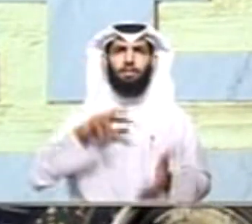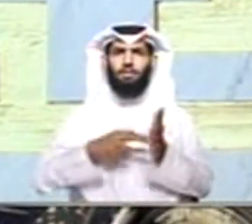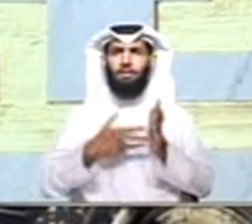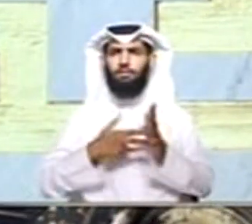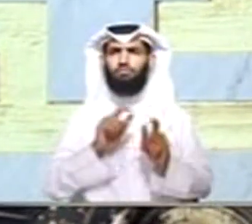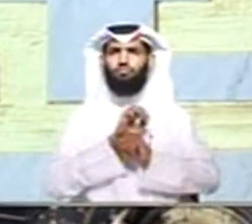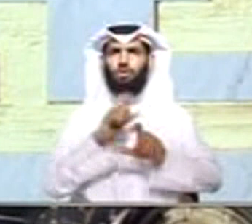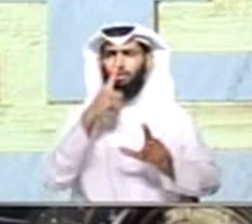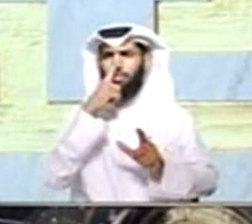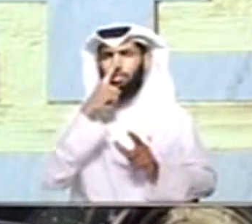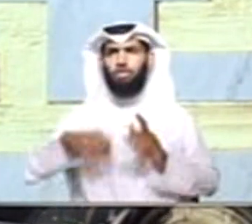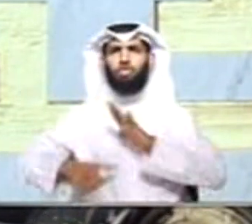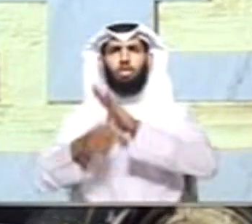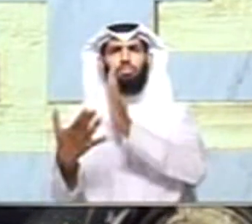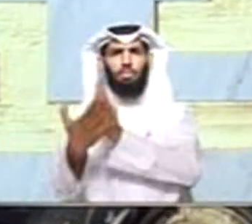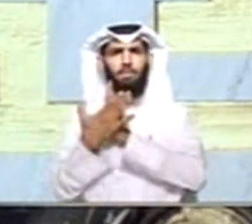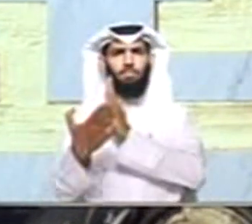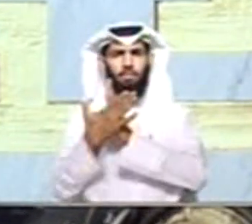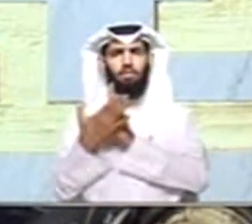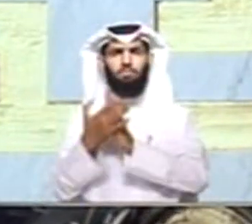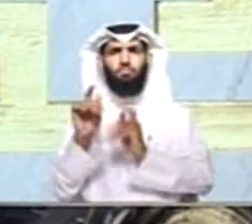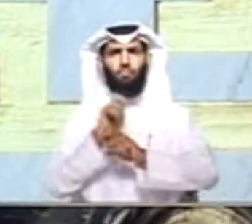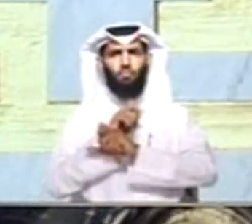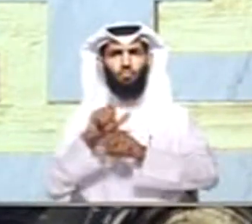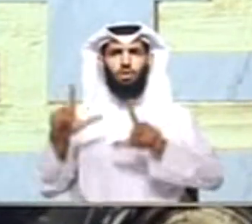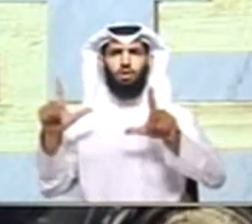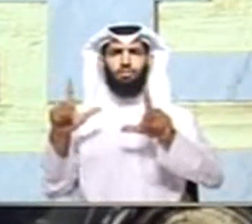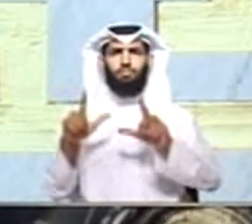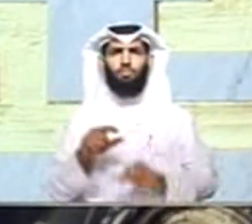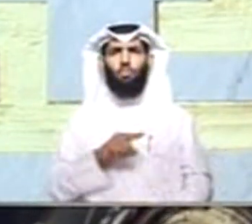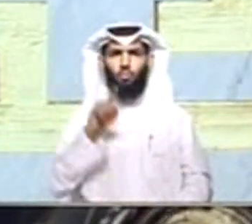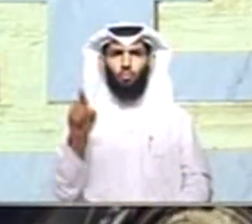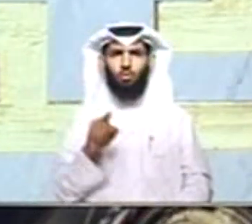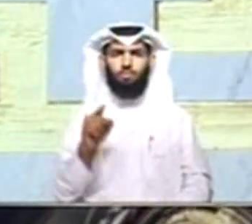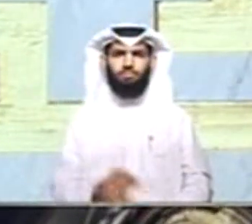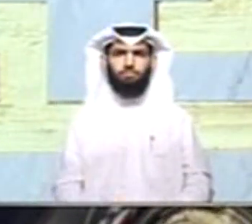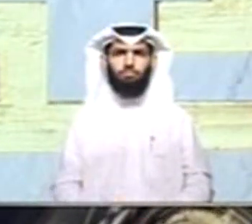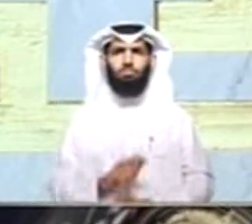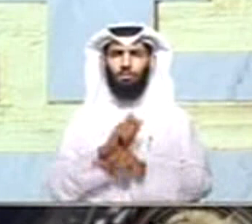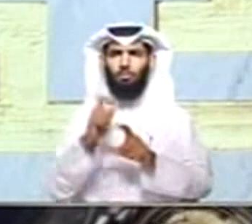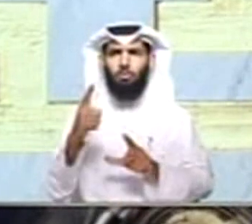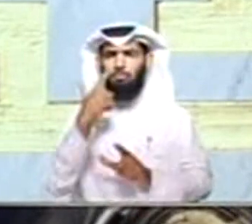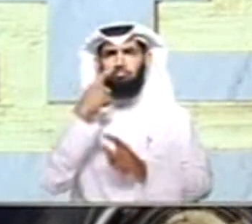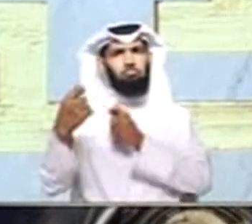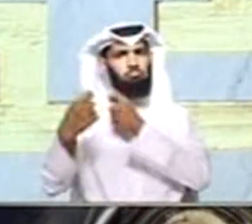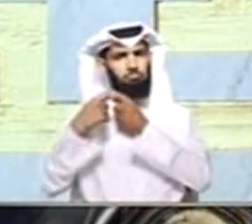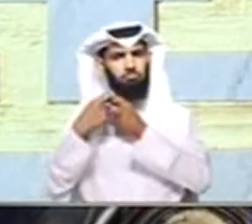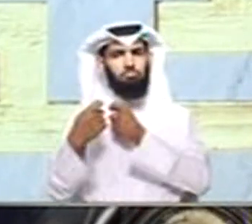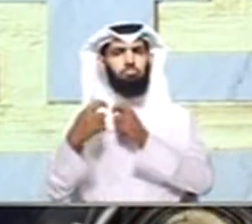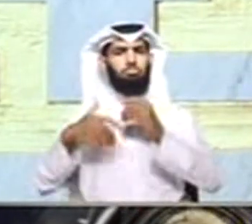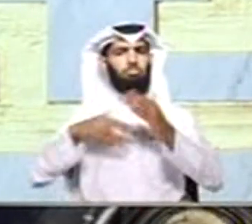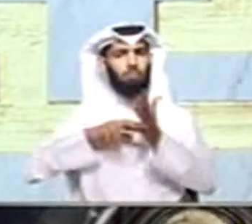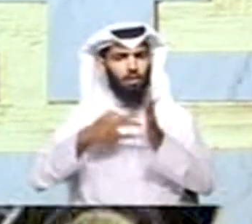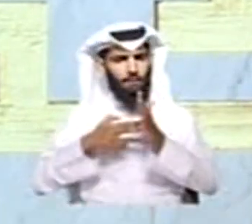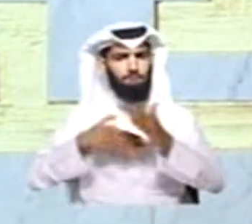ألقينا كل الدعم من سموه في هذا الجانب، ويعني تلقينا توجيهاته السامية في